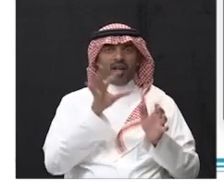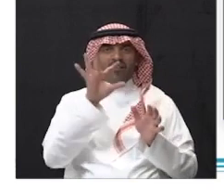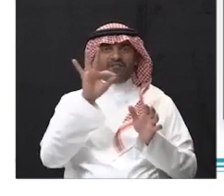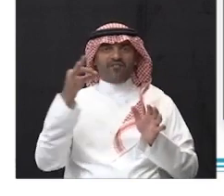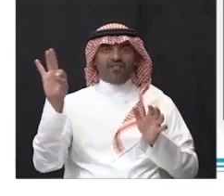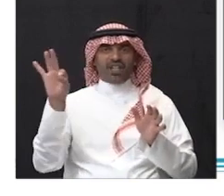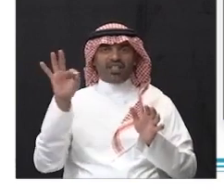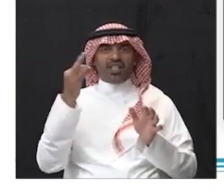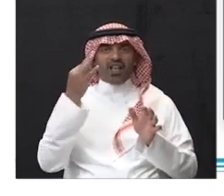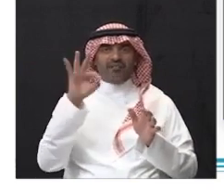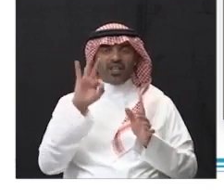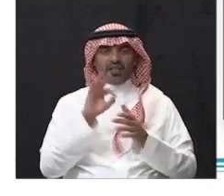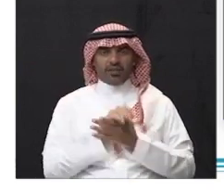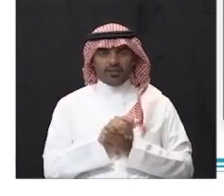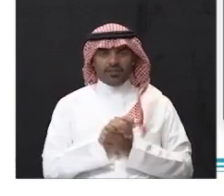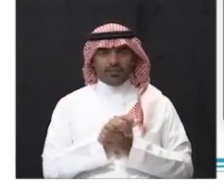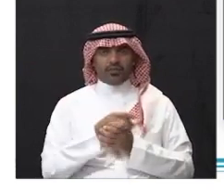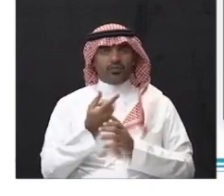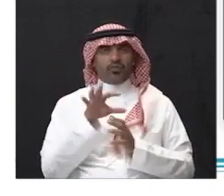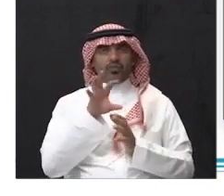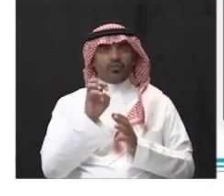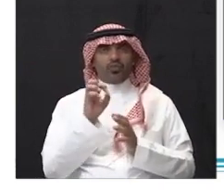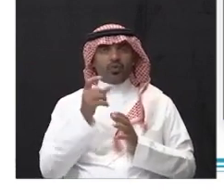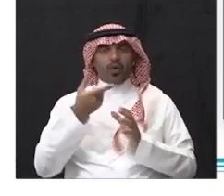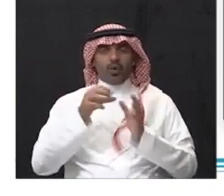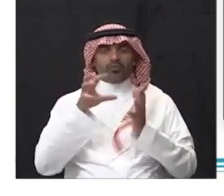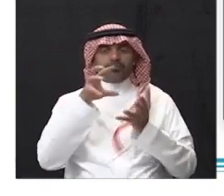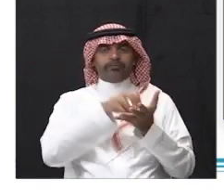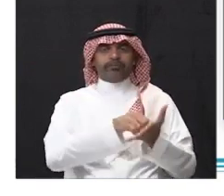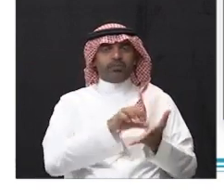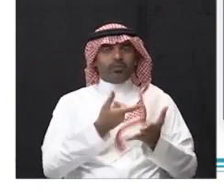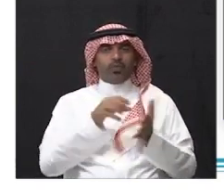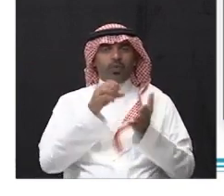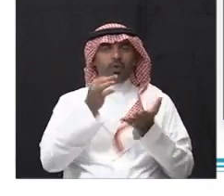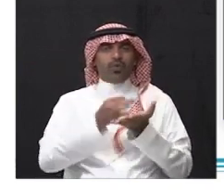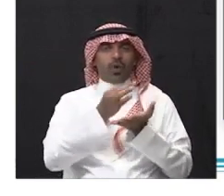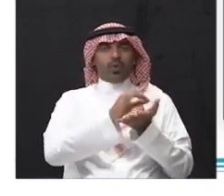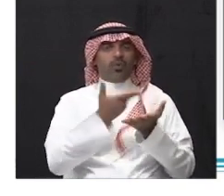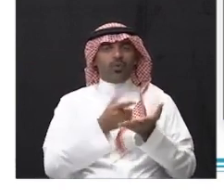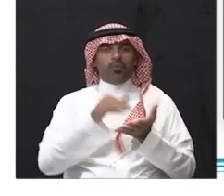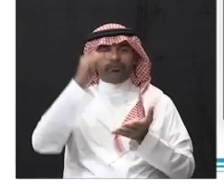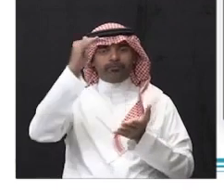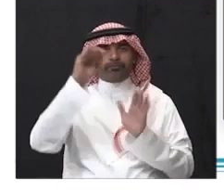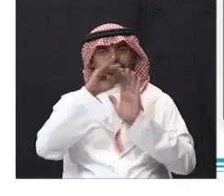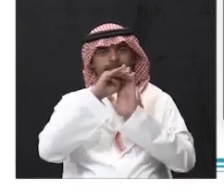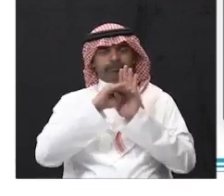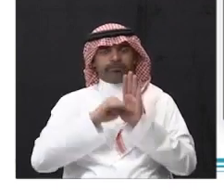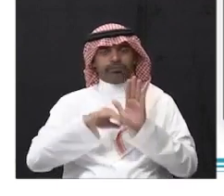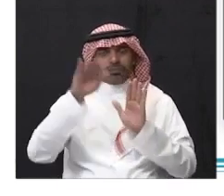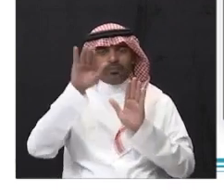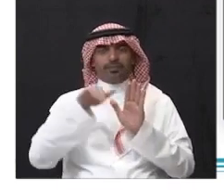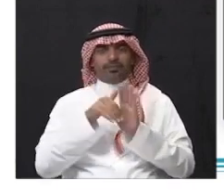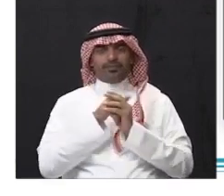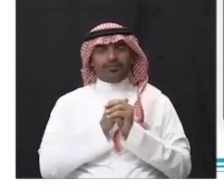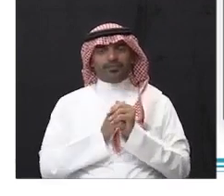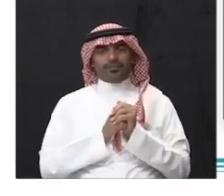مالي، تشاد، النيجر، السنغال،